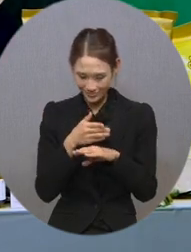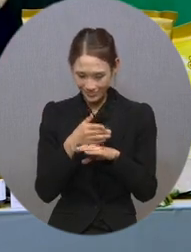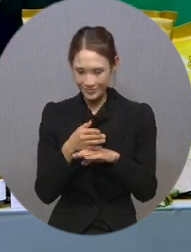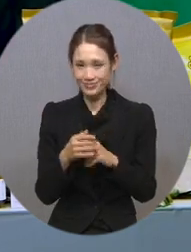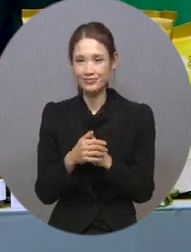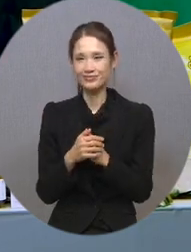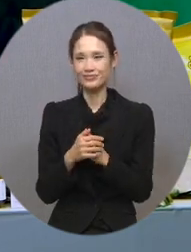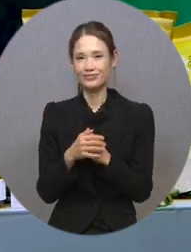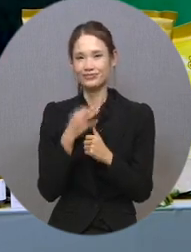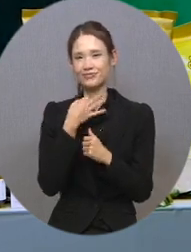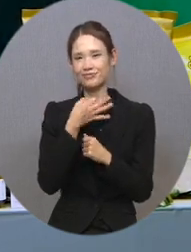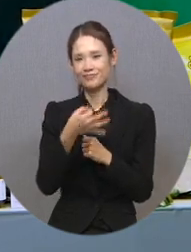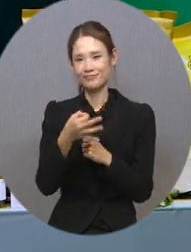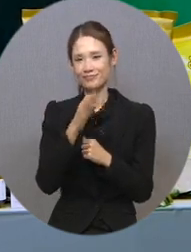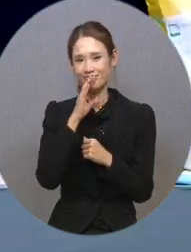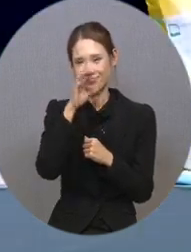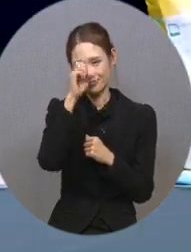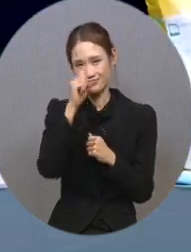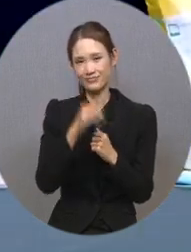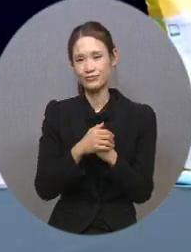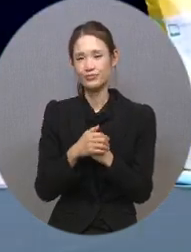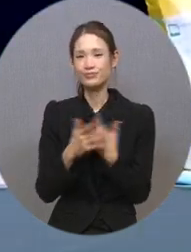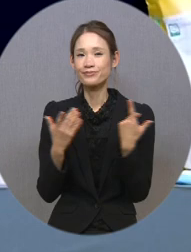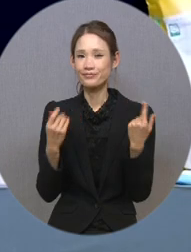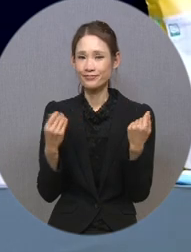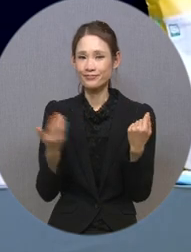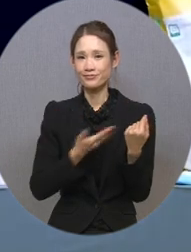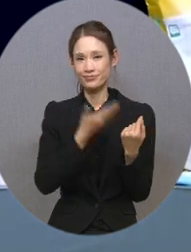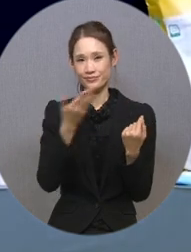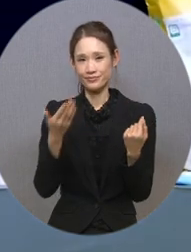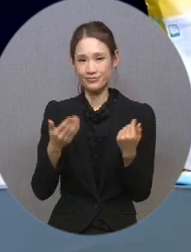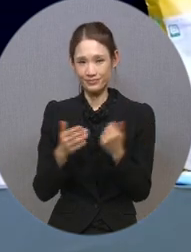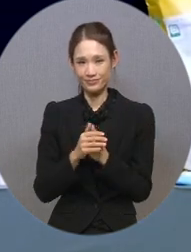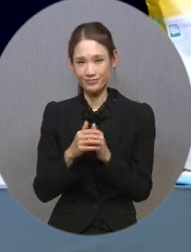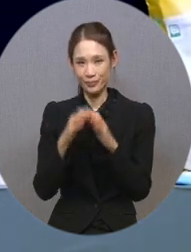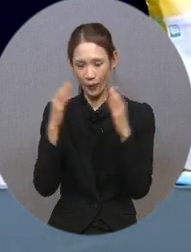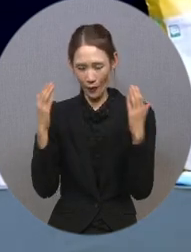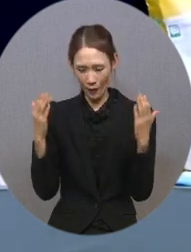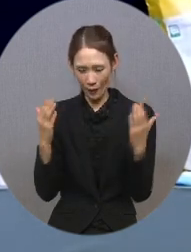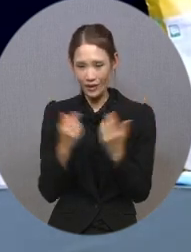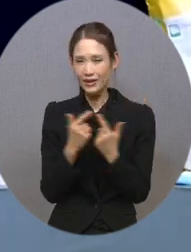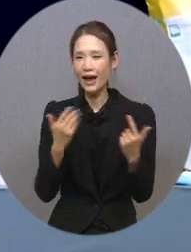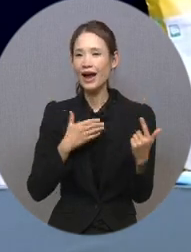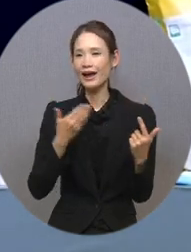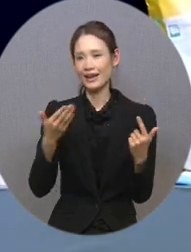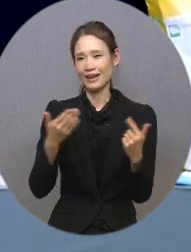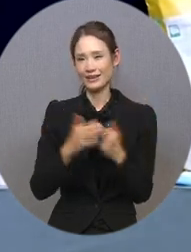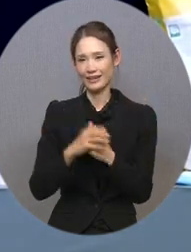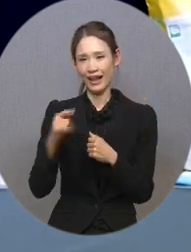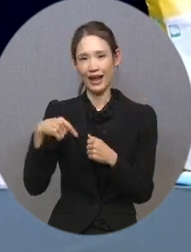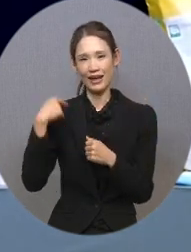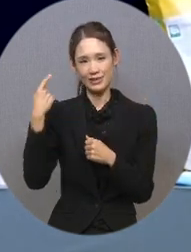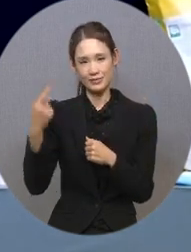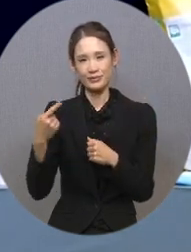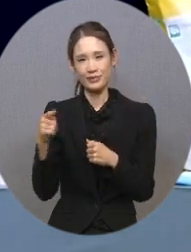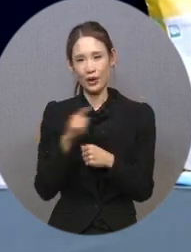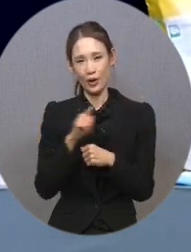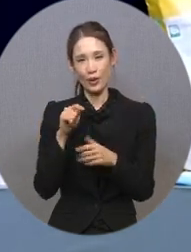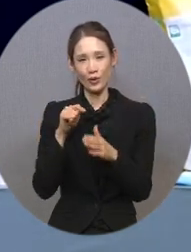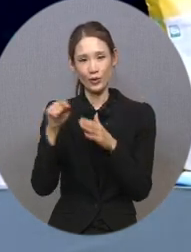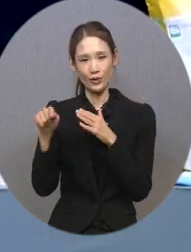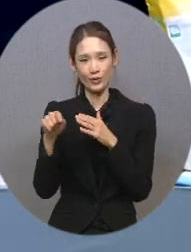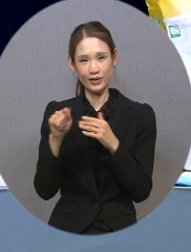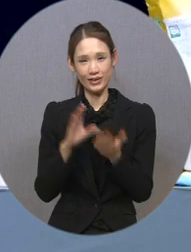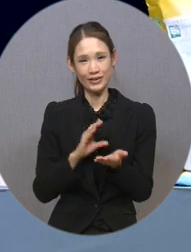목소리 진짜 좋으신데. 그죠? 자 이렇게 해서 여러분들에게 남도장터 모든 것을 알려드렸는데요. 다음 편에서도 저희가 어디론가